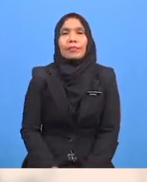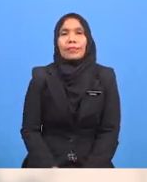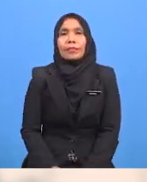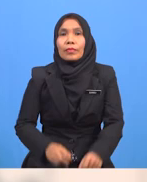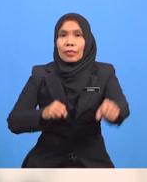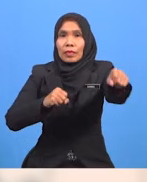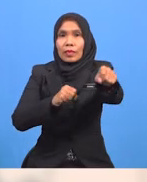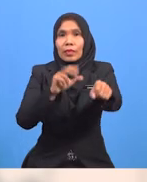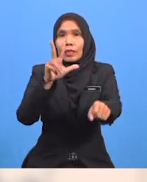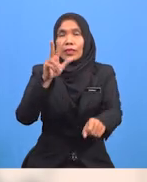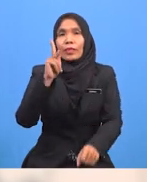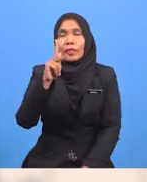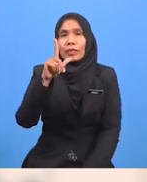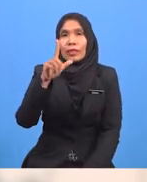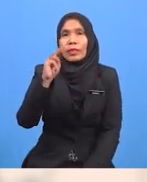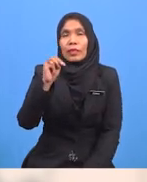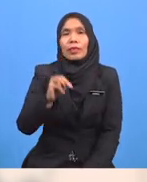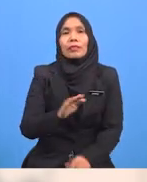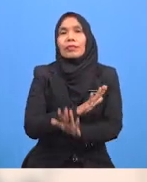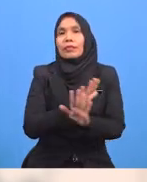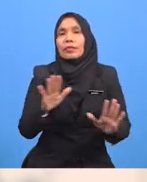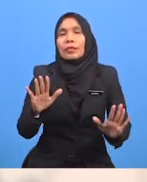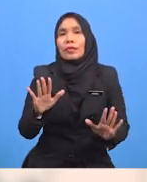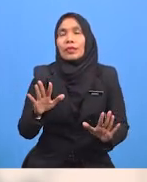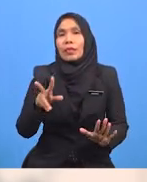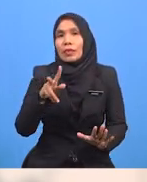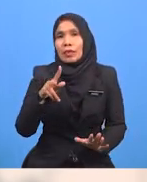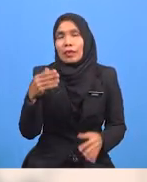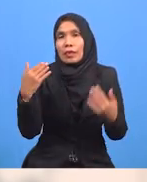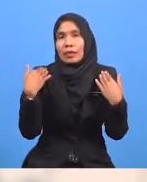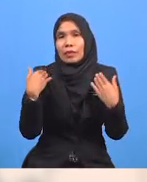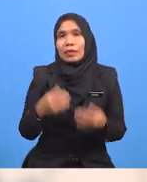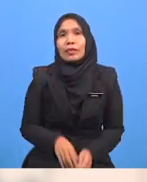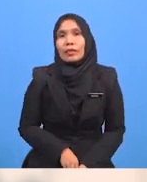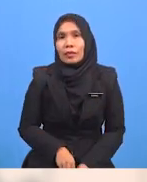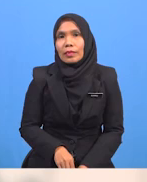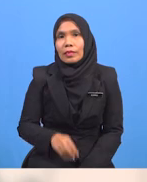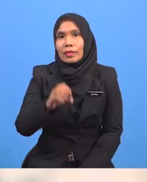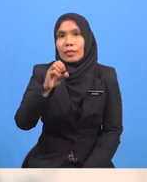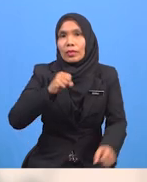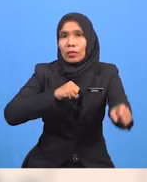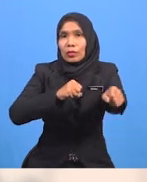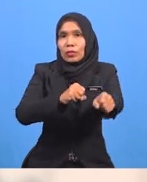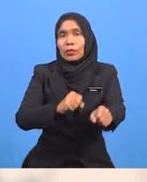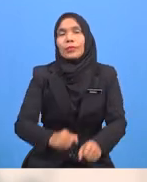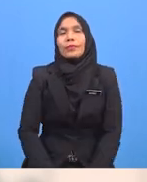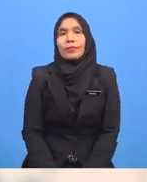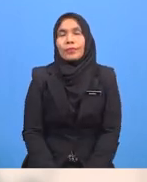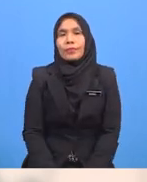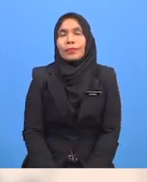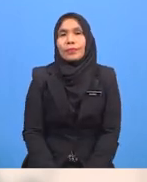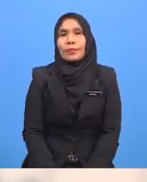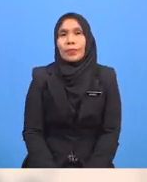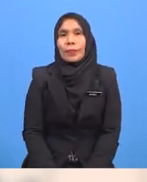segitiga KLM tidak mempunyai sebarang nilai sudut Hai oleh yang